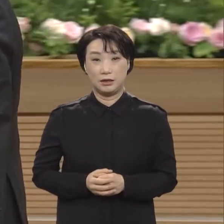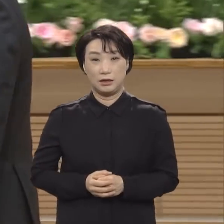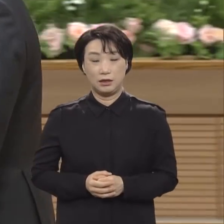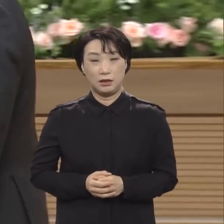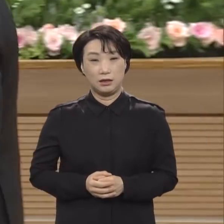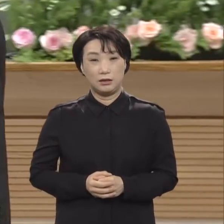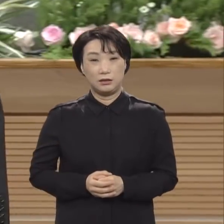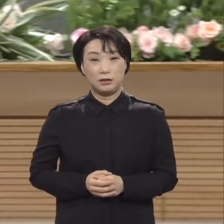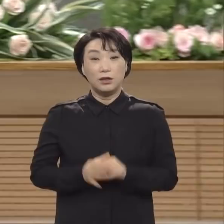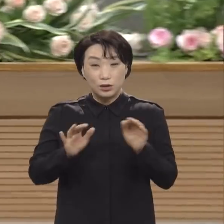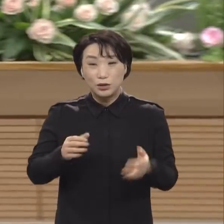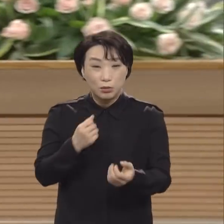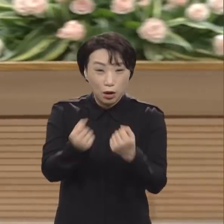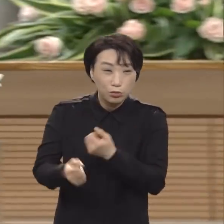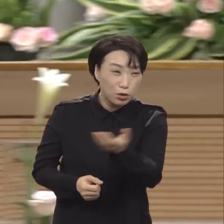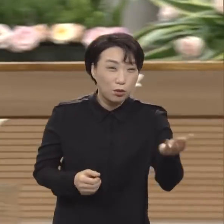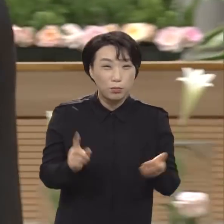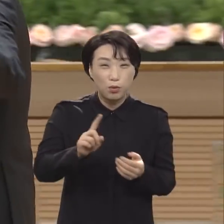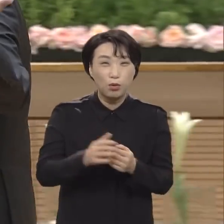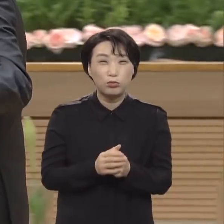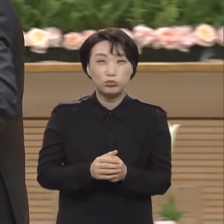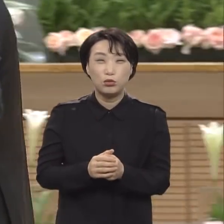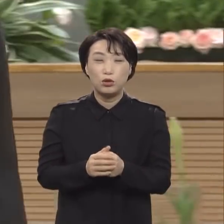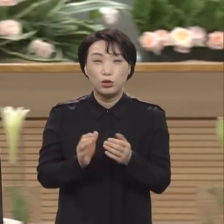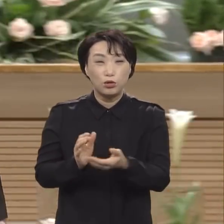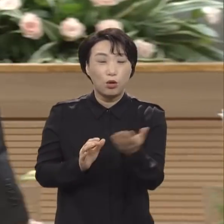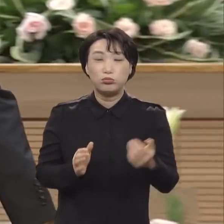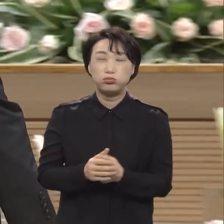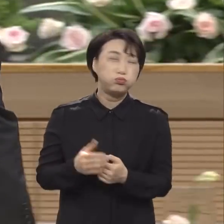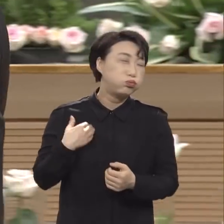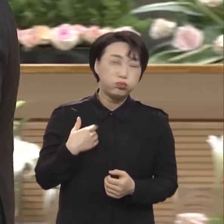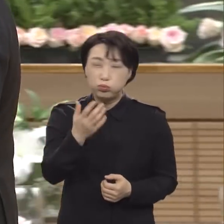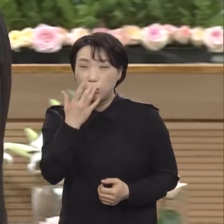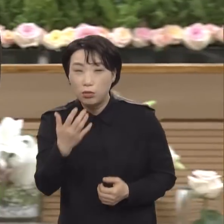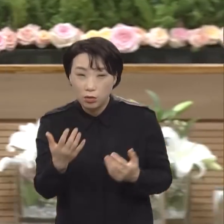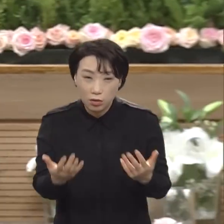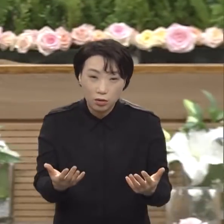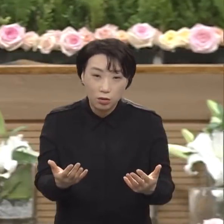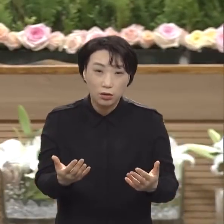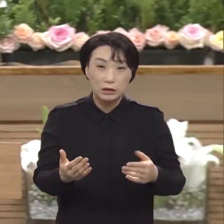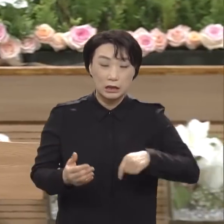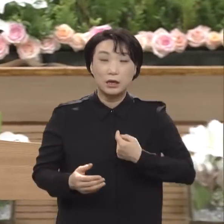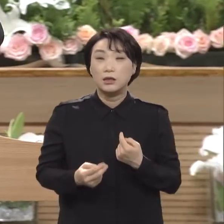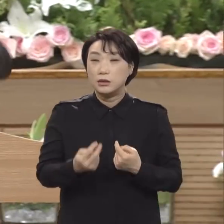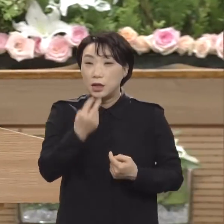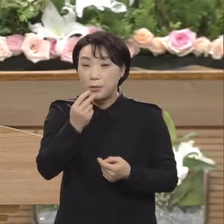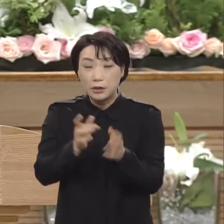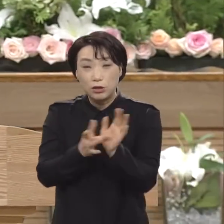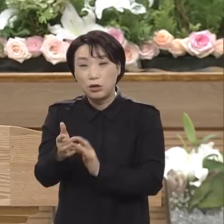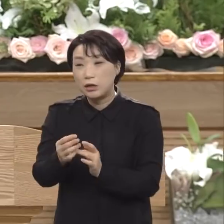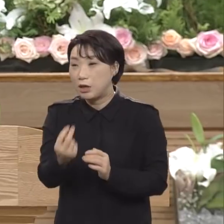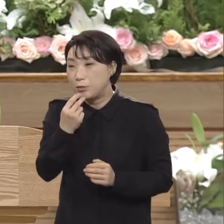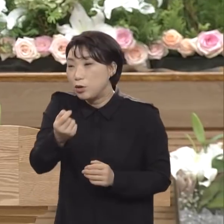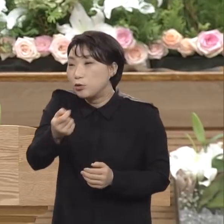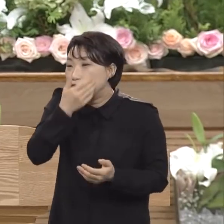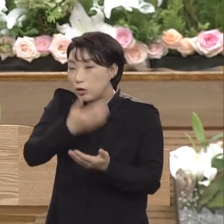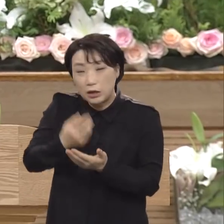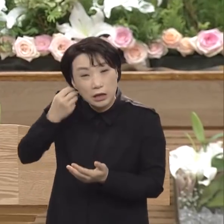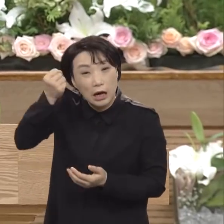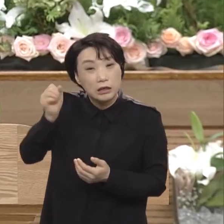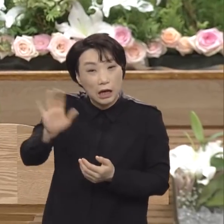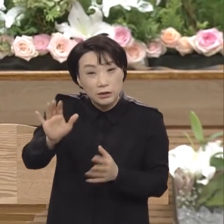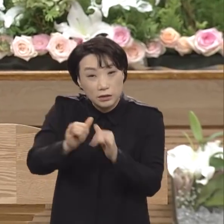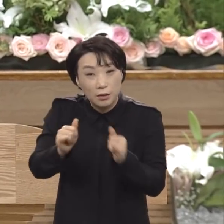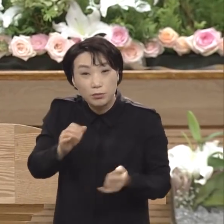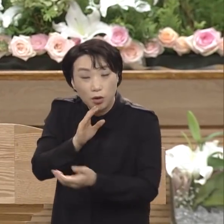안 되는 일이에요. 근데도 그걸 안 되는 것을 몰라. 그럼 자기 생명을 조금도 귀한 것을 여기지 않는